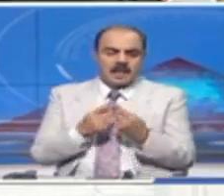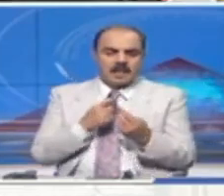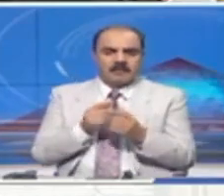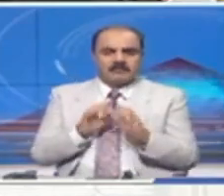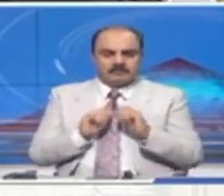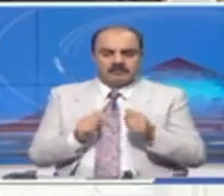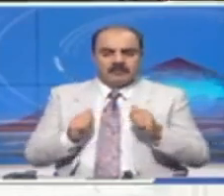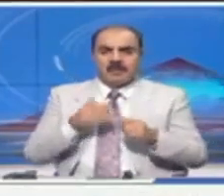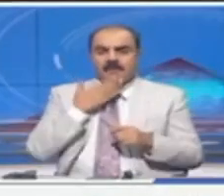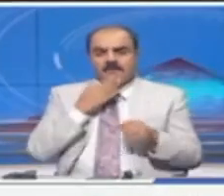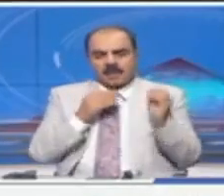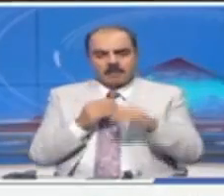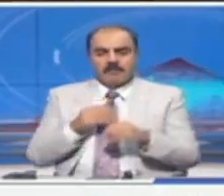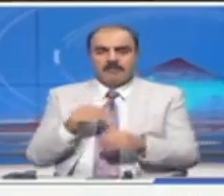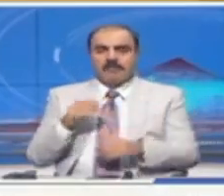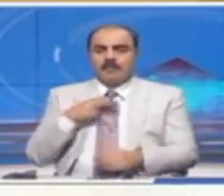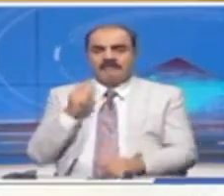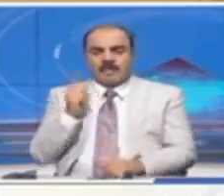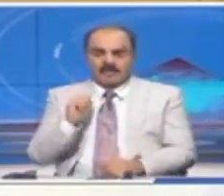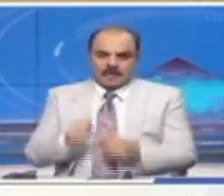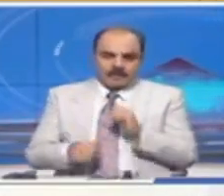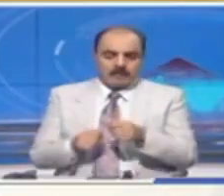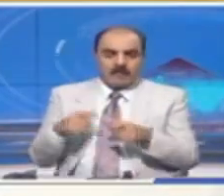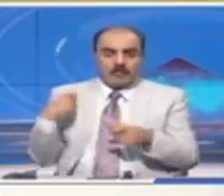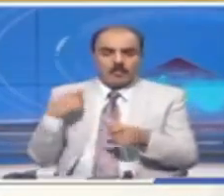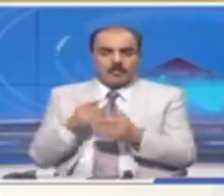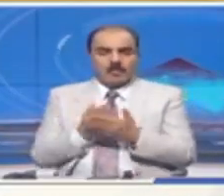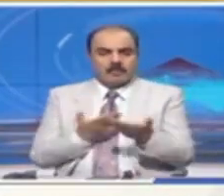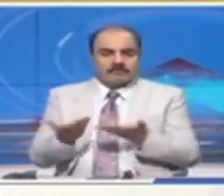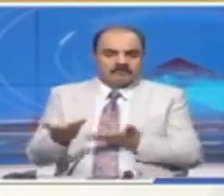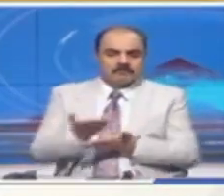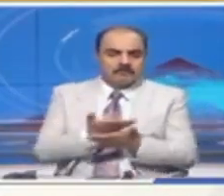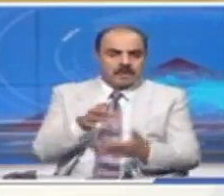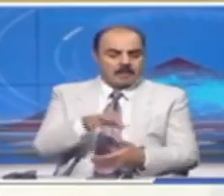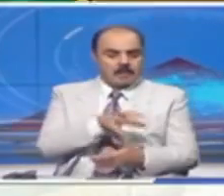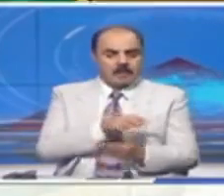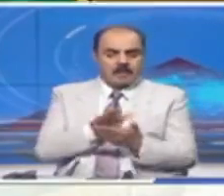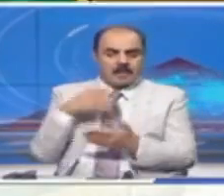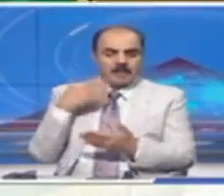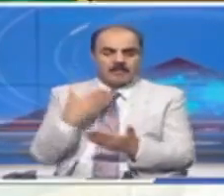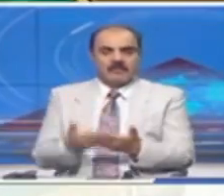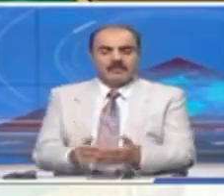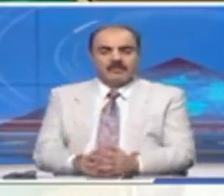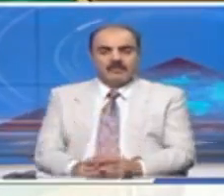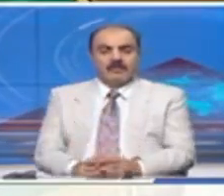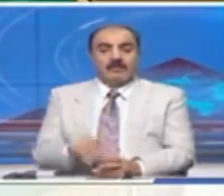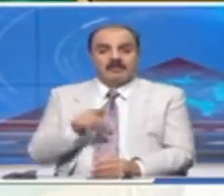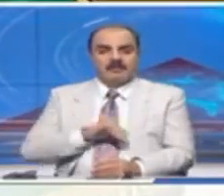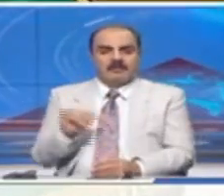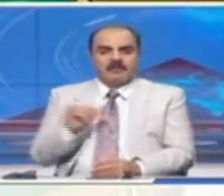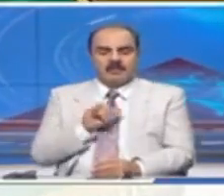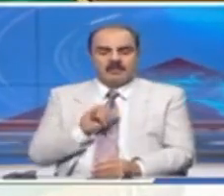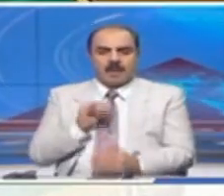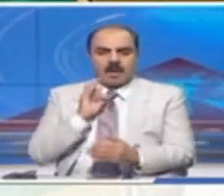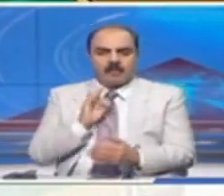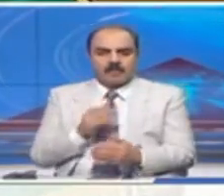بمشاركة إفريقية وأممية الاجتماع الوزاري التشاوري لدول الجوار الليبي. توجد أهمية بالغة